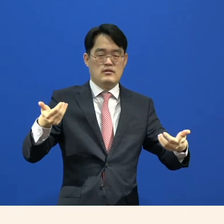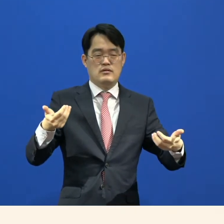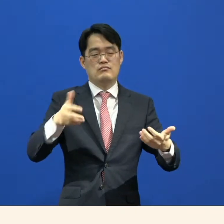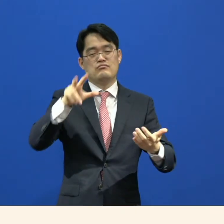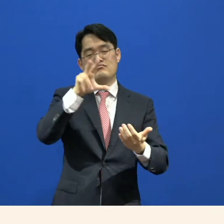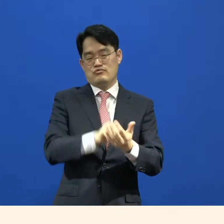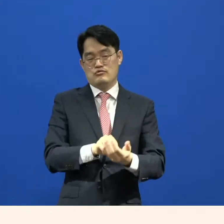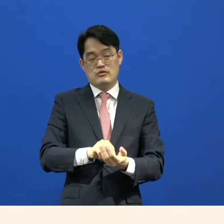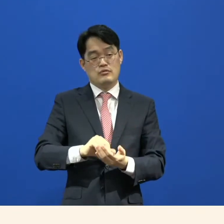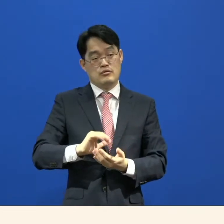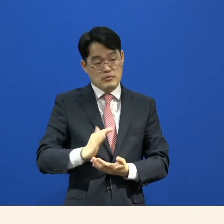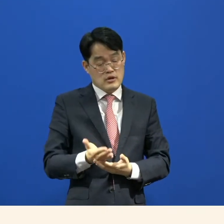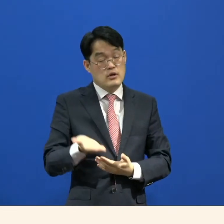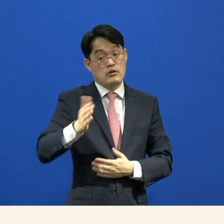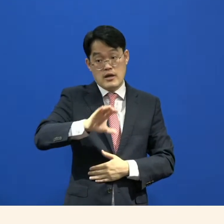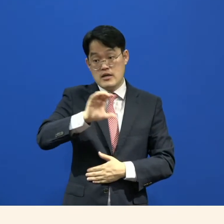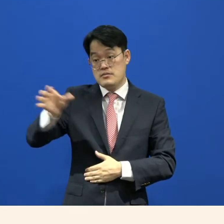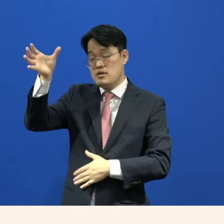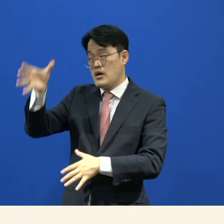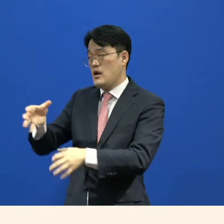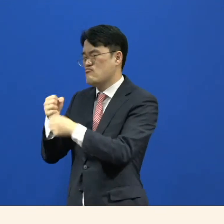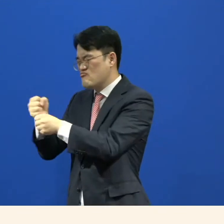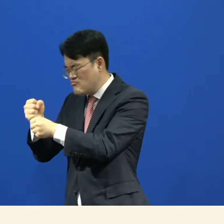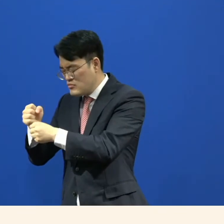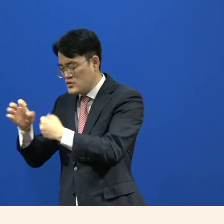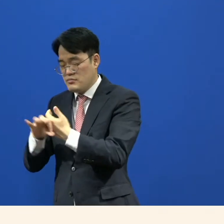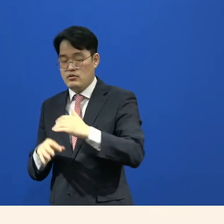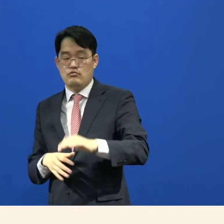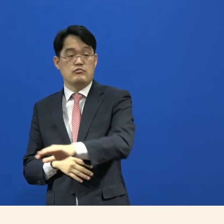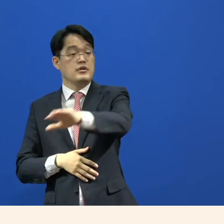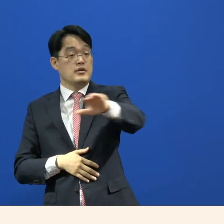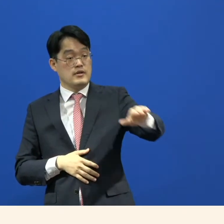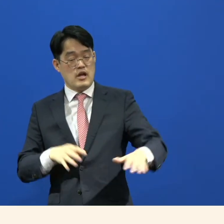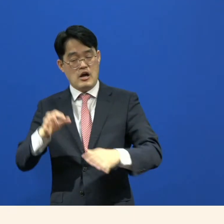붙들면 우리는 영원의 눈을 뜨게 됩니다.